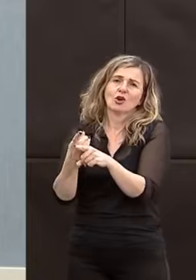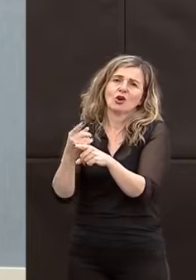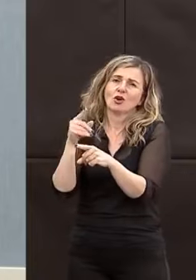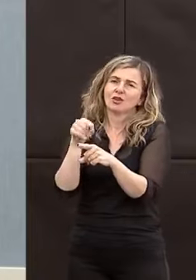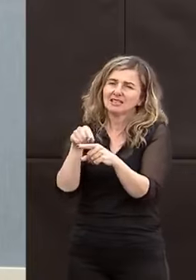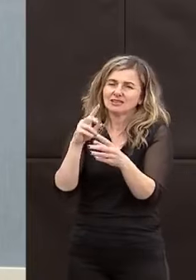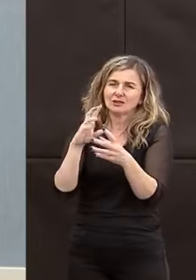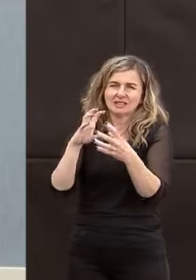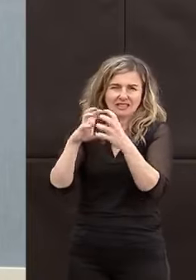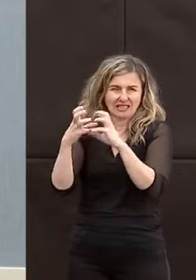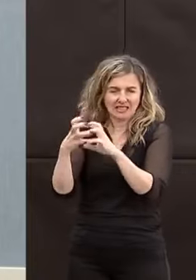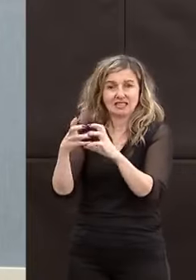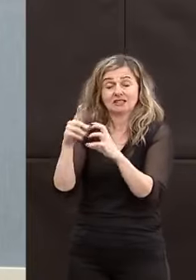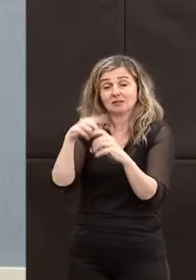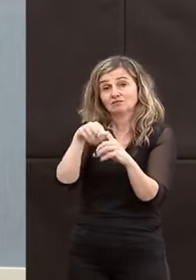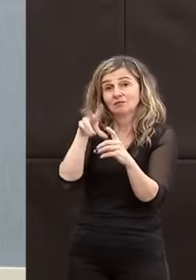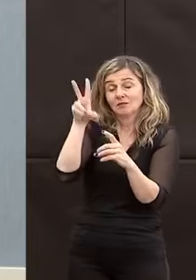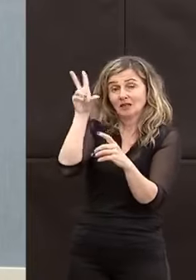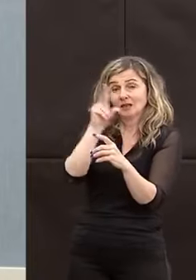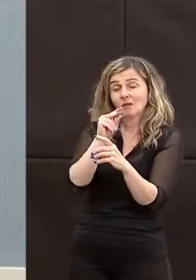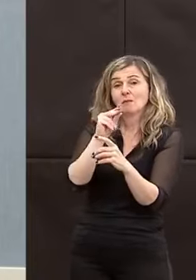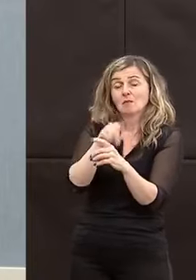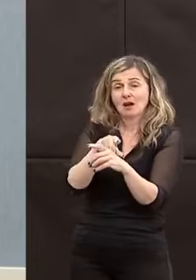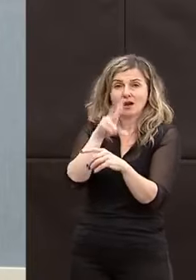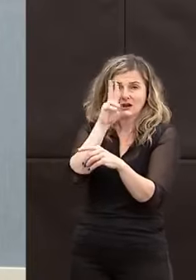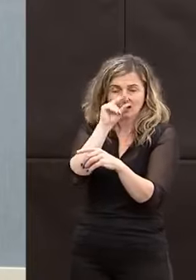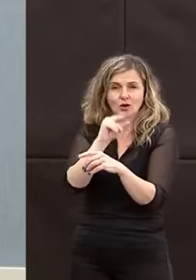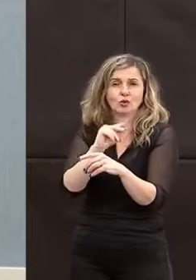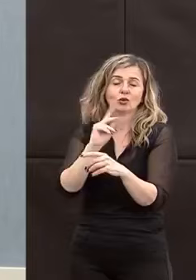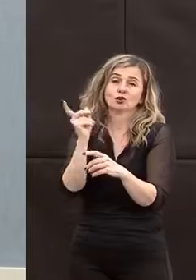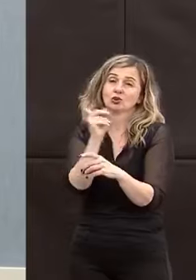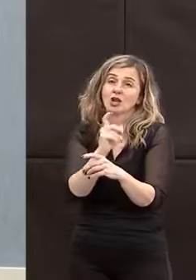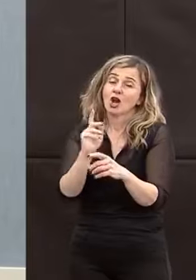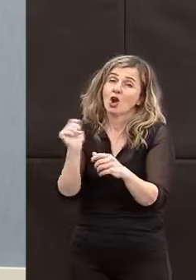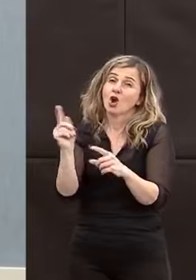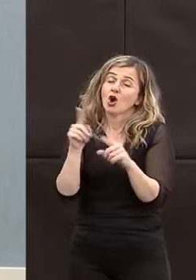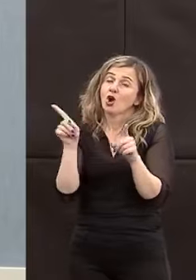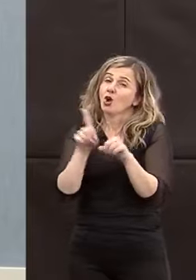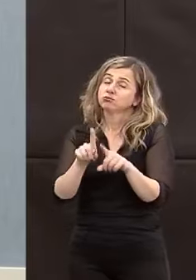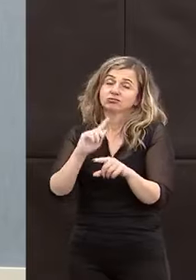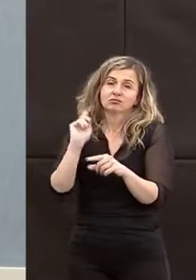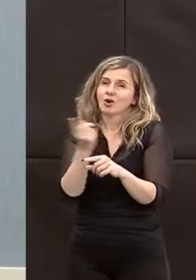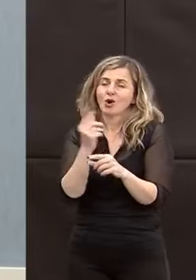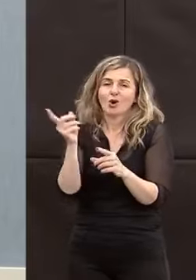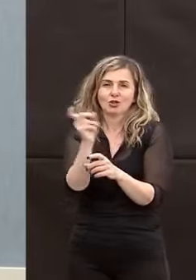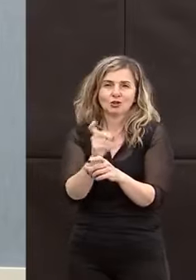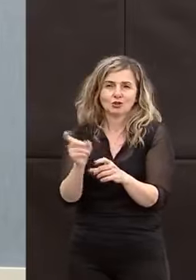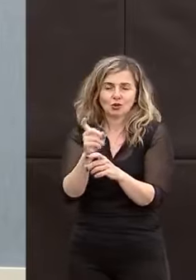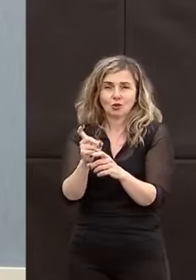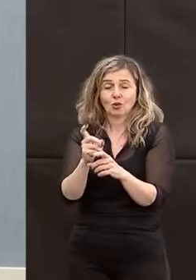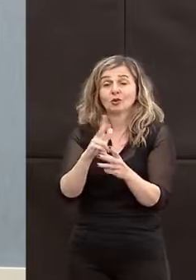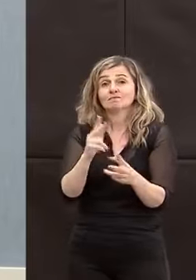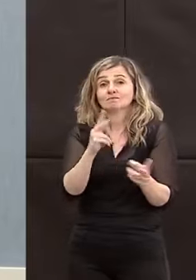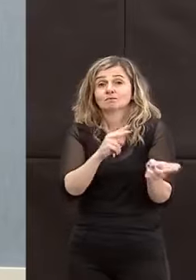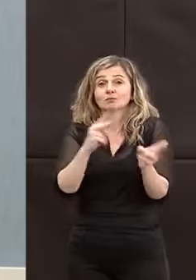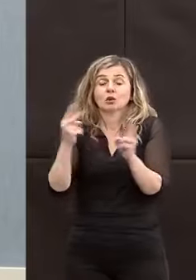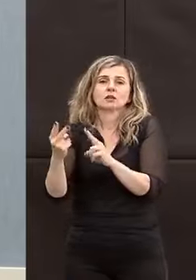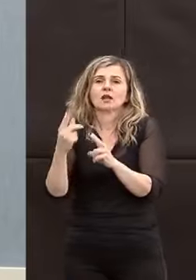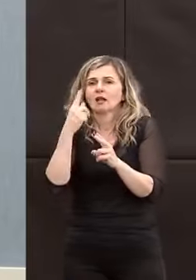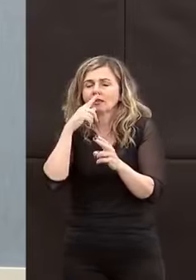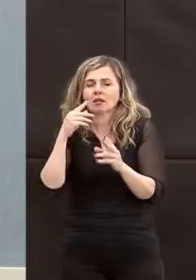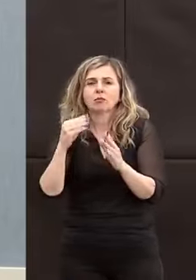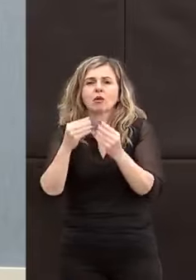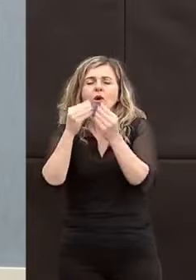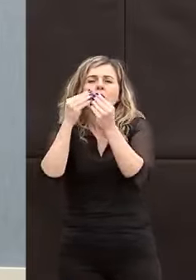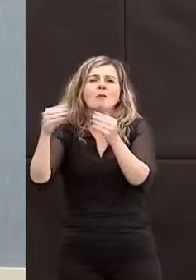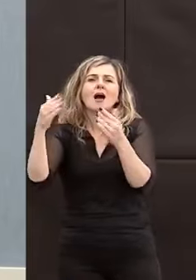crisi che tutti noi stiamo imparando a conoscere giorno dopo giorno porterà tutte quelle che se pensiamo le manifestazioni